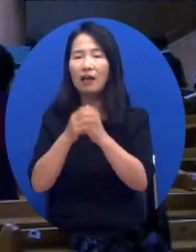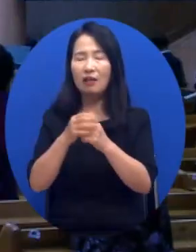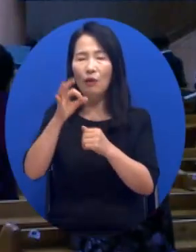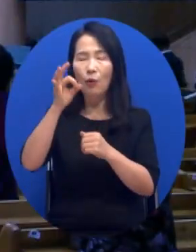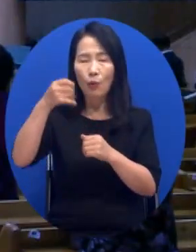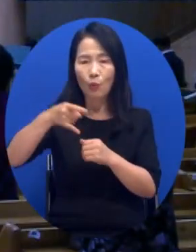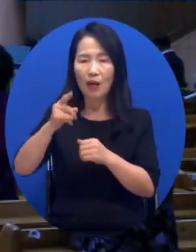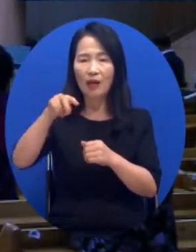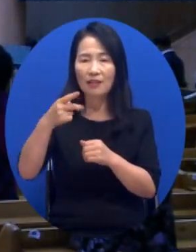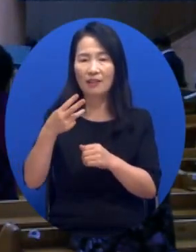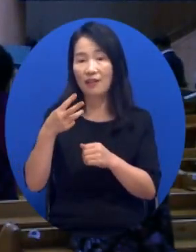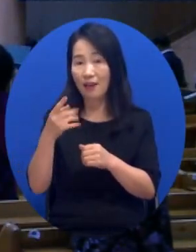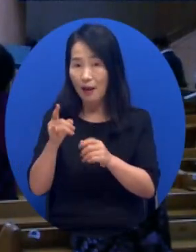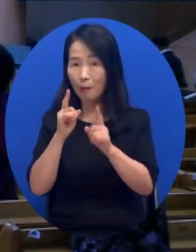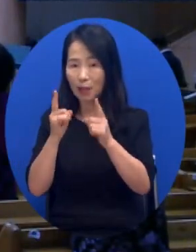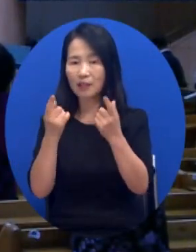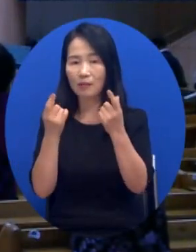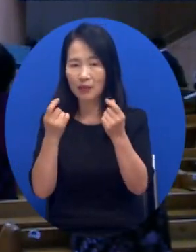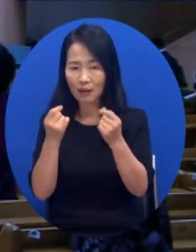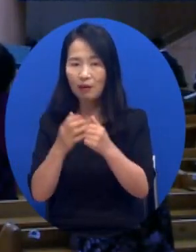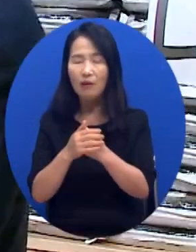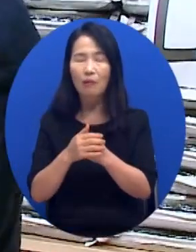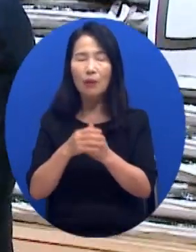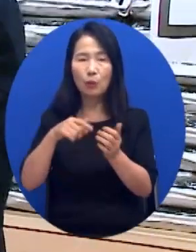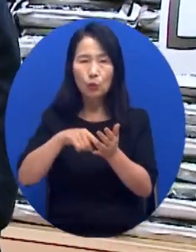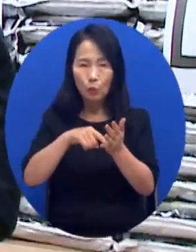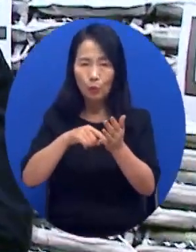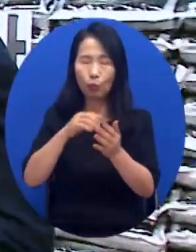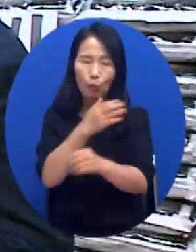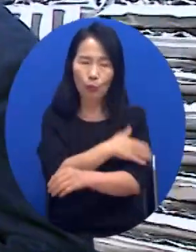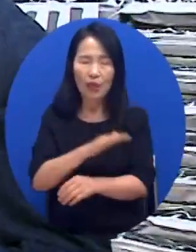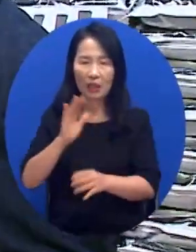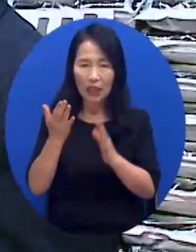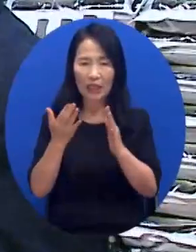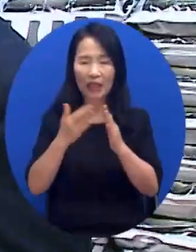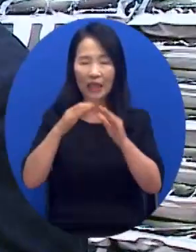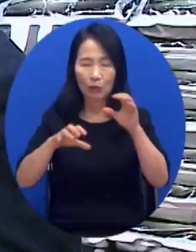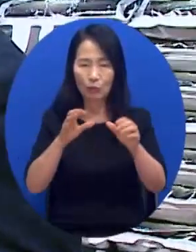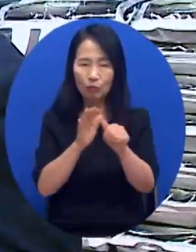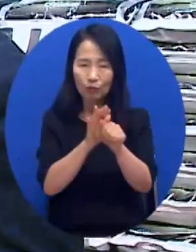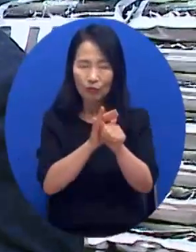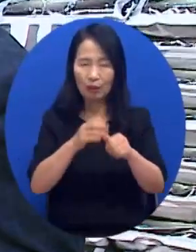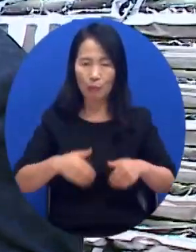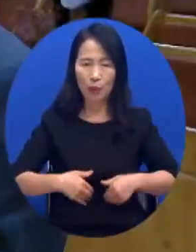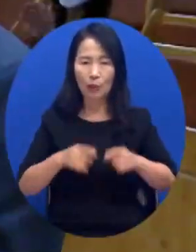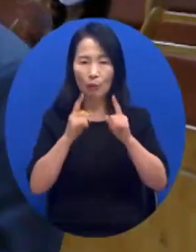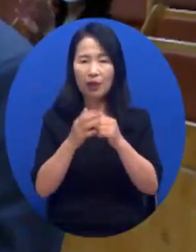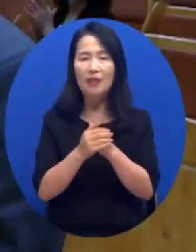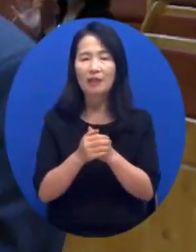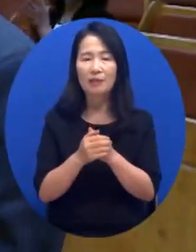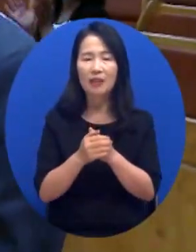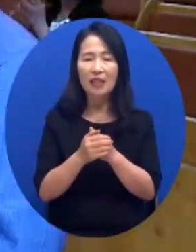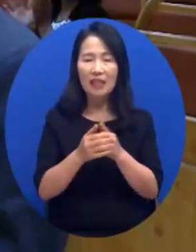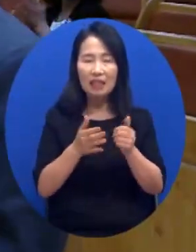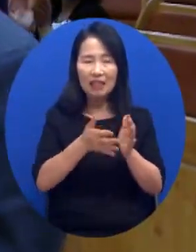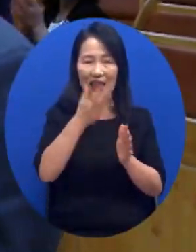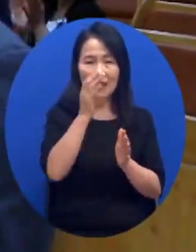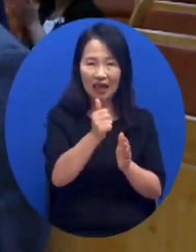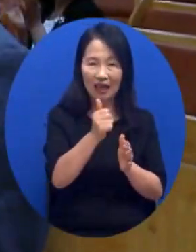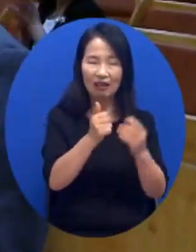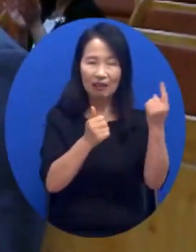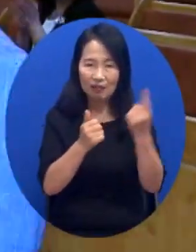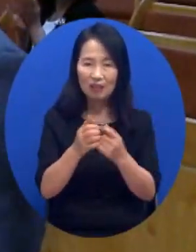다해 선을 행하는 삶을 살길 바란다고 전했습니다. 이날 이재수 춘천시장이 춘천시를 대표해